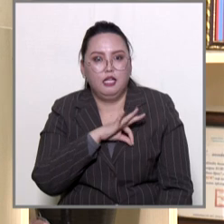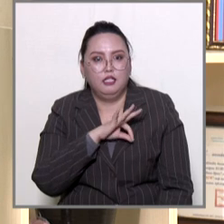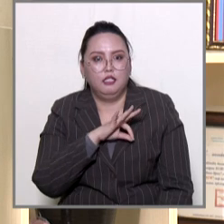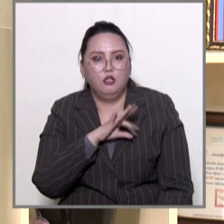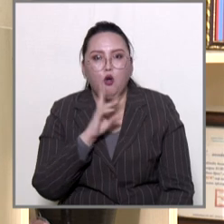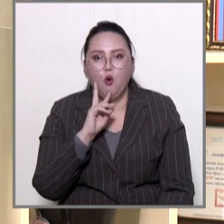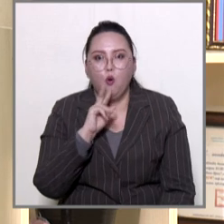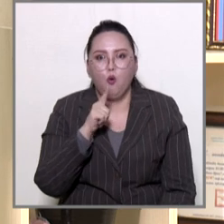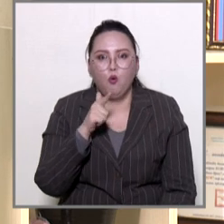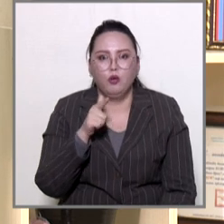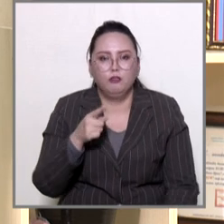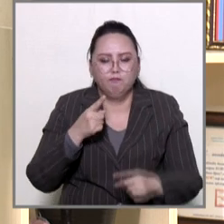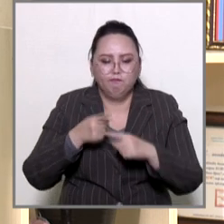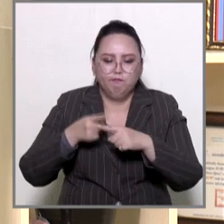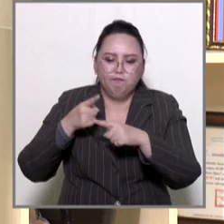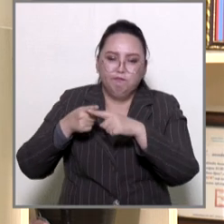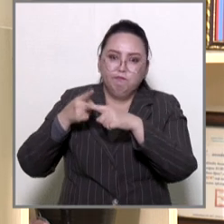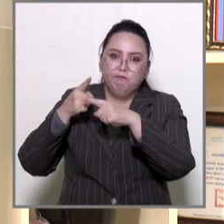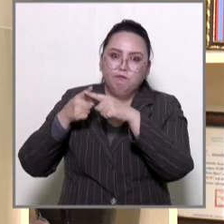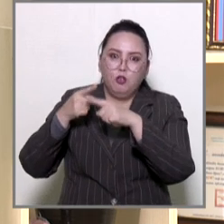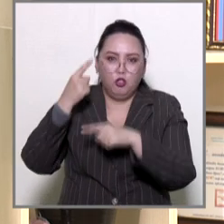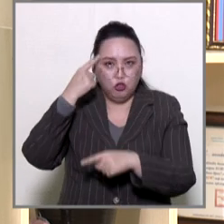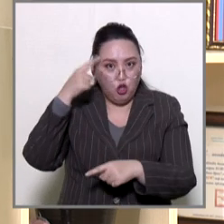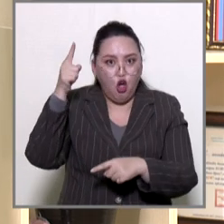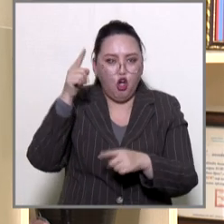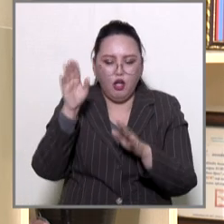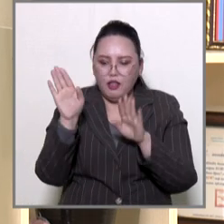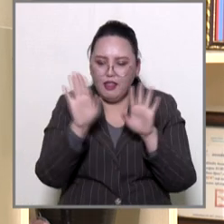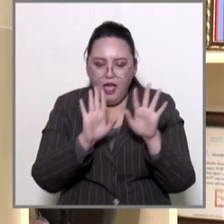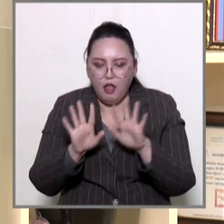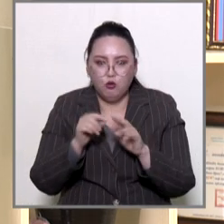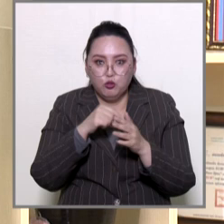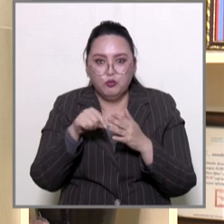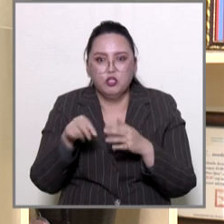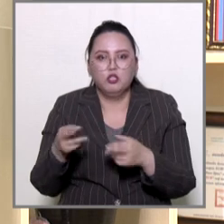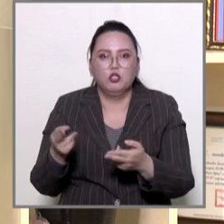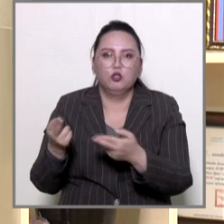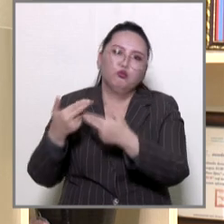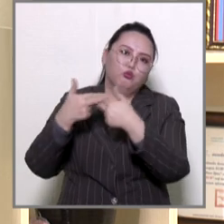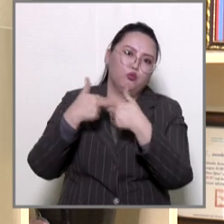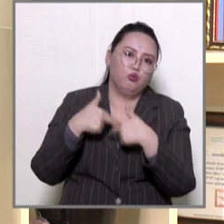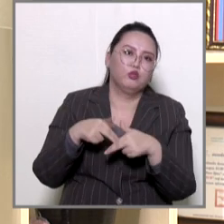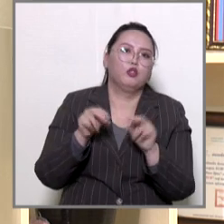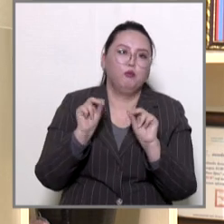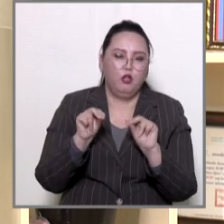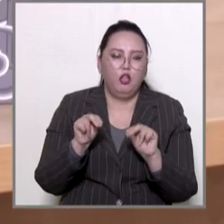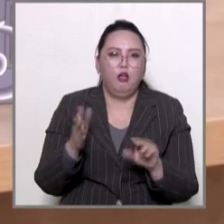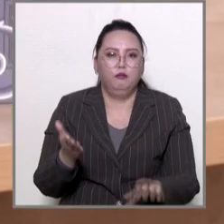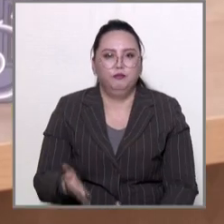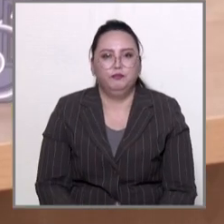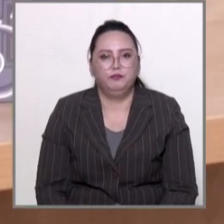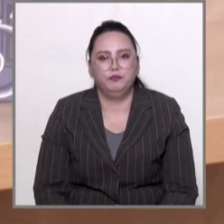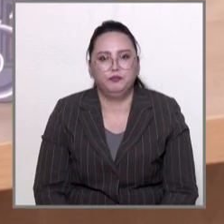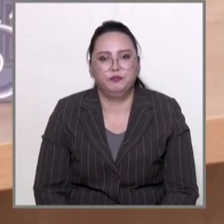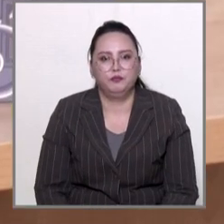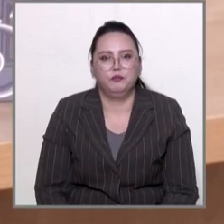үгийн баялагтай болно, мөн зохион найруулж бичгэд чинь илүү их дөхөм үзүүлэх зорилготой учраас давхан эдгээр